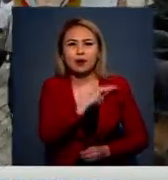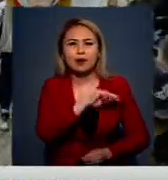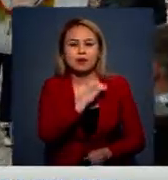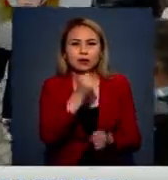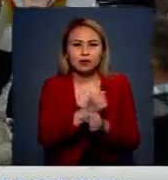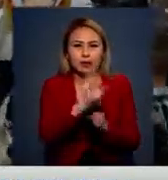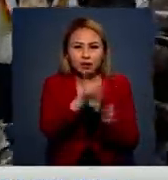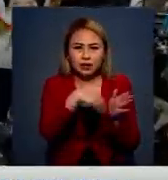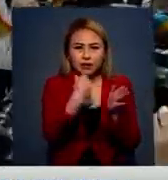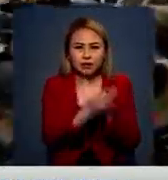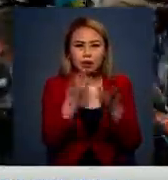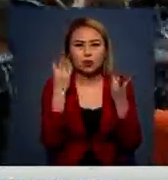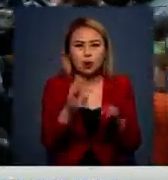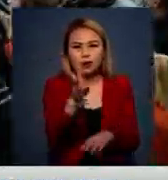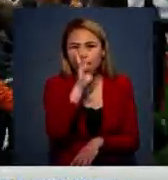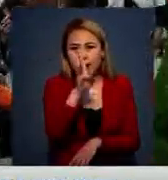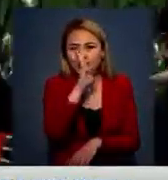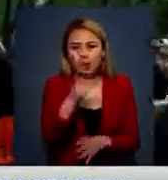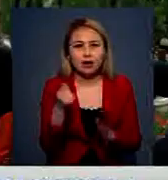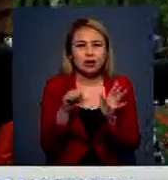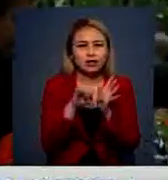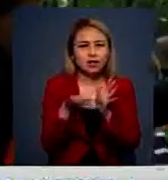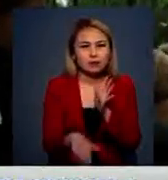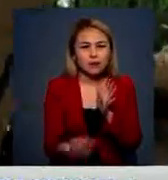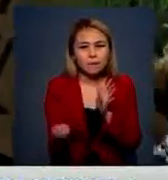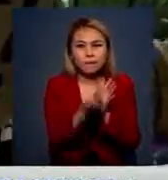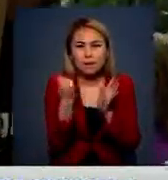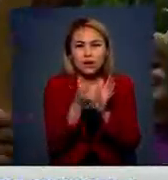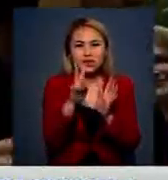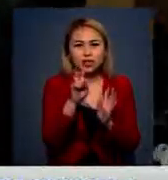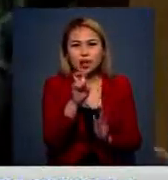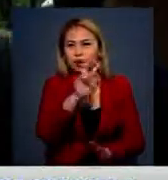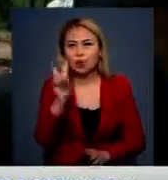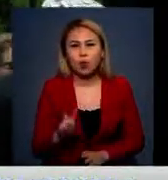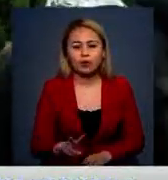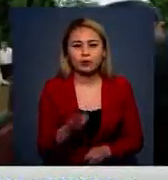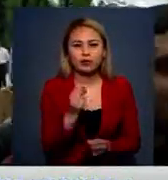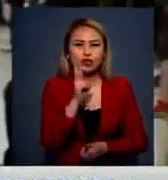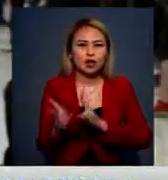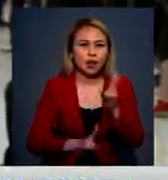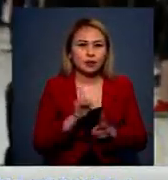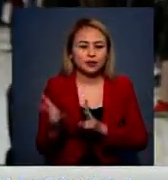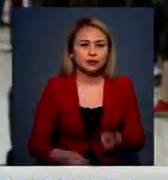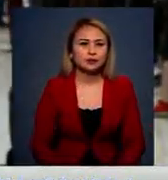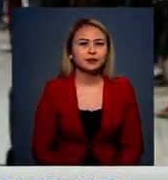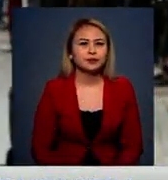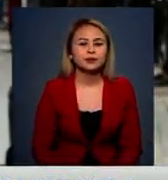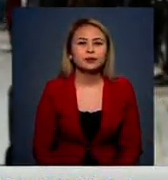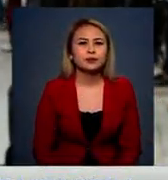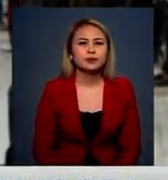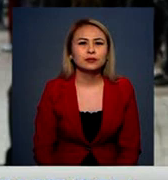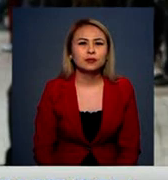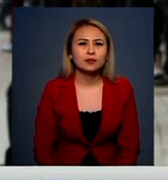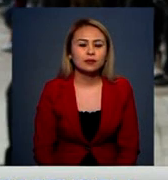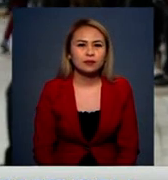етіп келемін. Алайда айлығым 6000 гривен, шамамен 200 доллар ғана деп шағымданады ол.